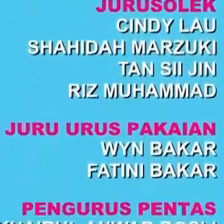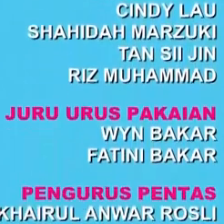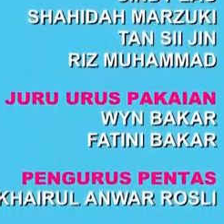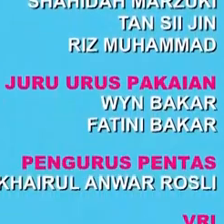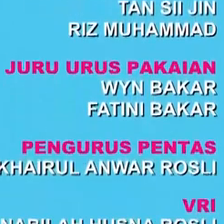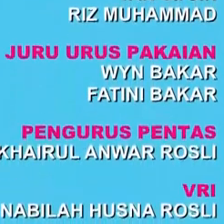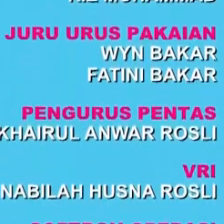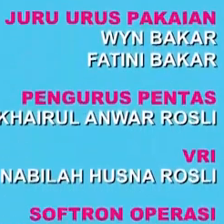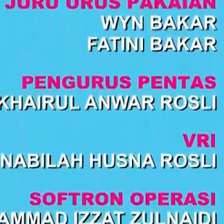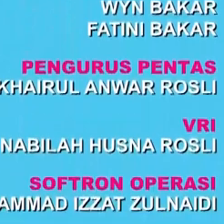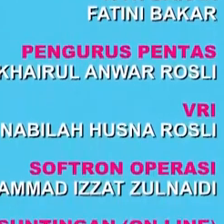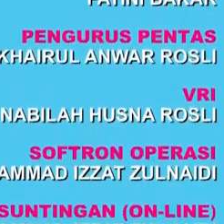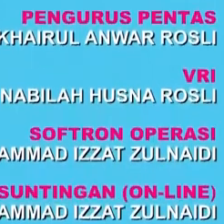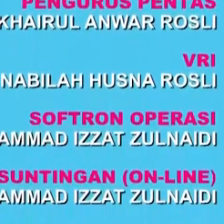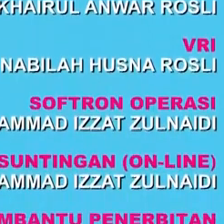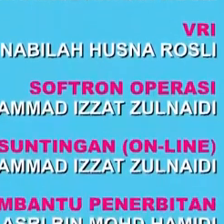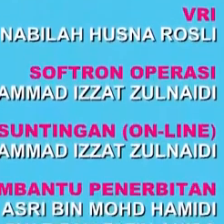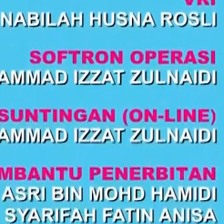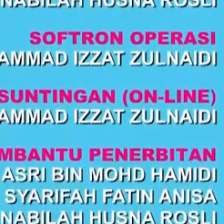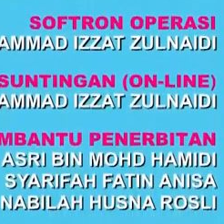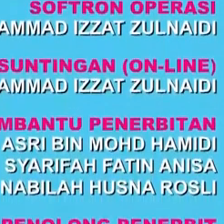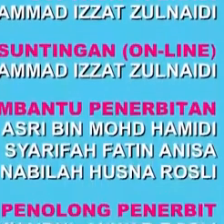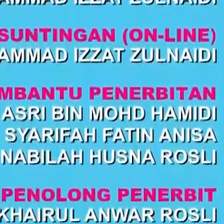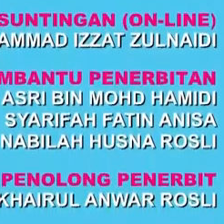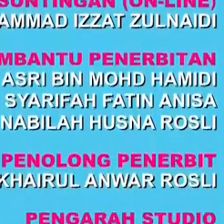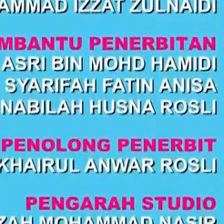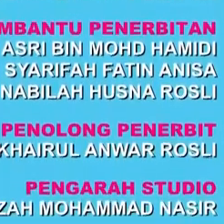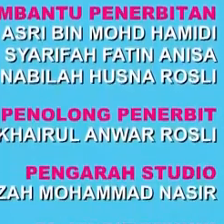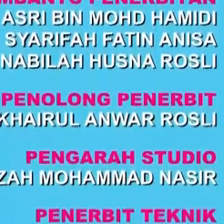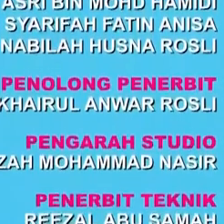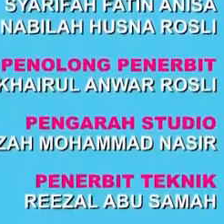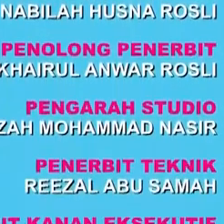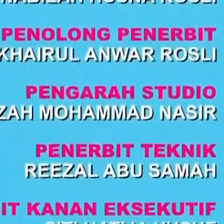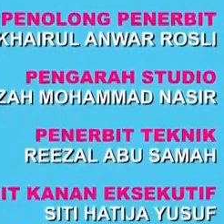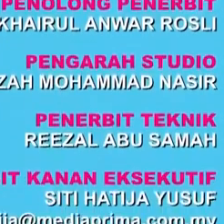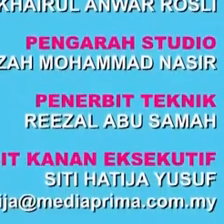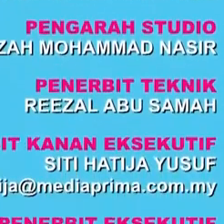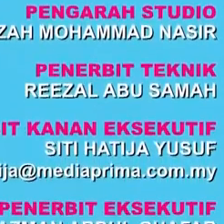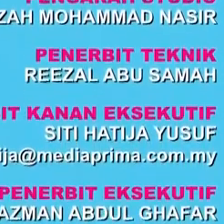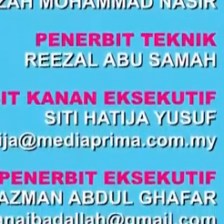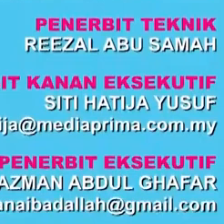Okey. Letak sini. Hamzah letak sini. Nak apa?